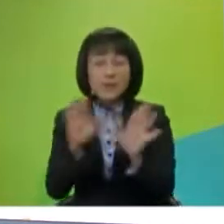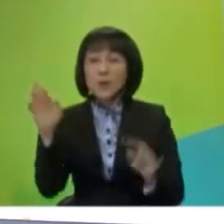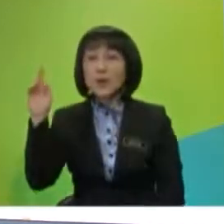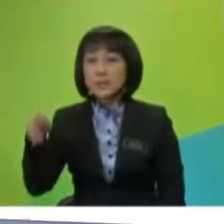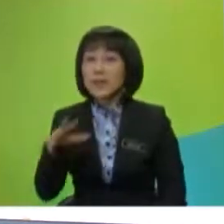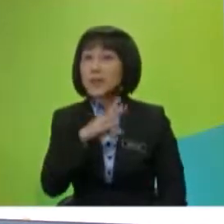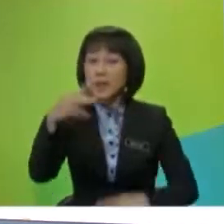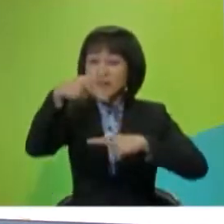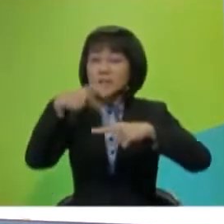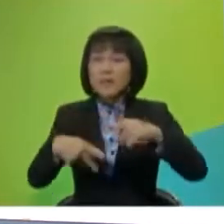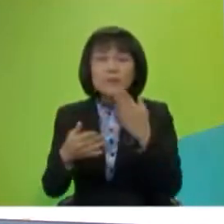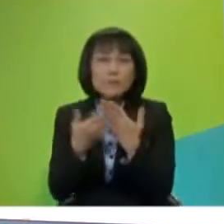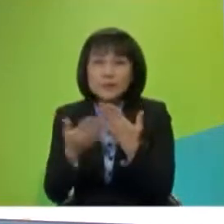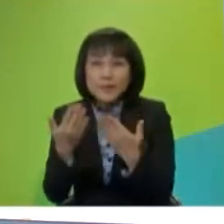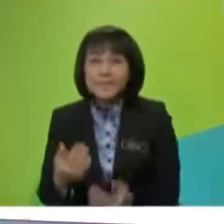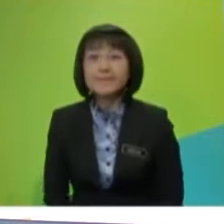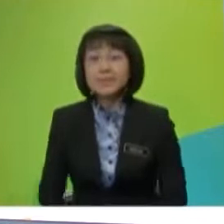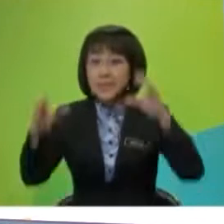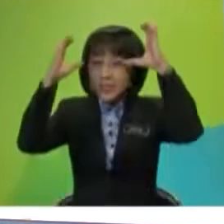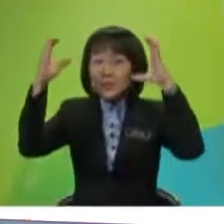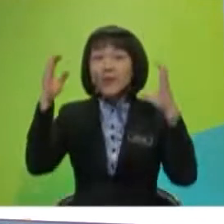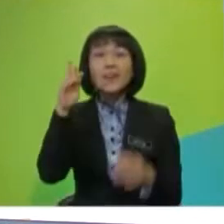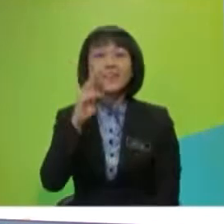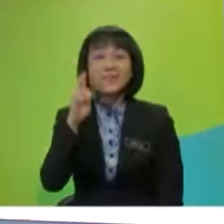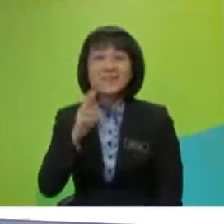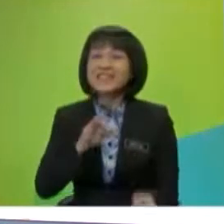ini cikgu Rahayu akan kongsikan lebih banyak lagi dengan pelbagai